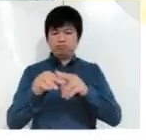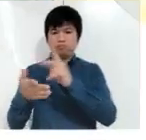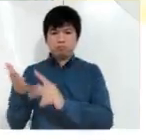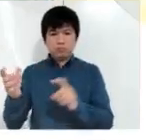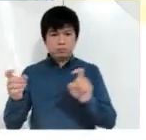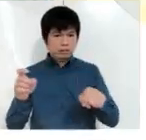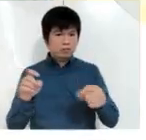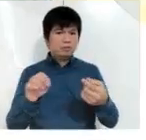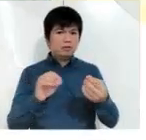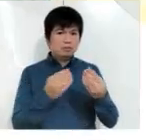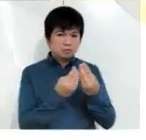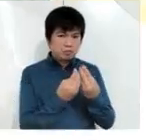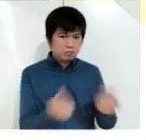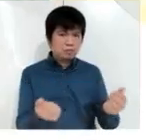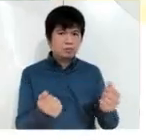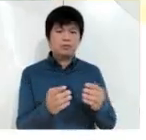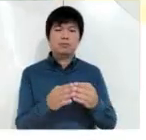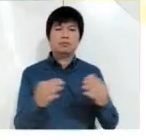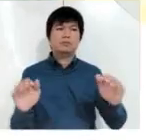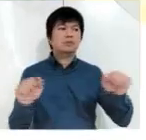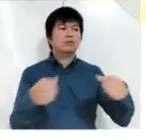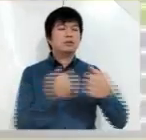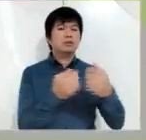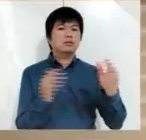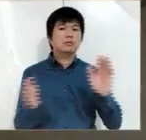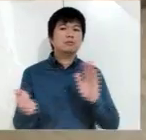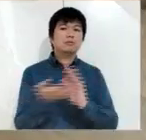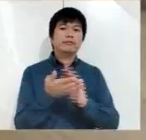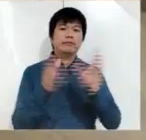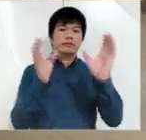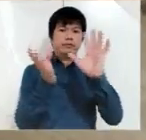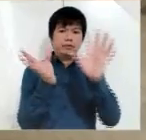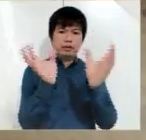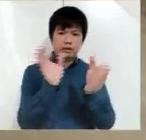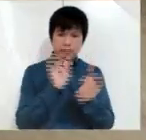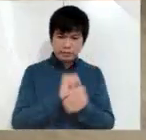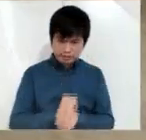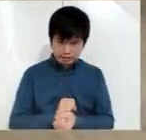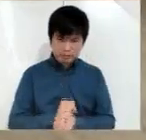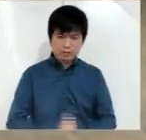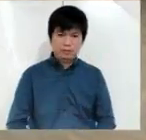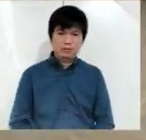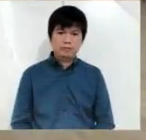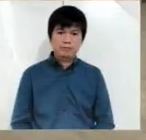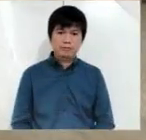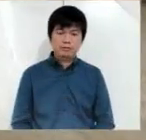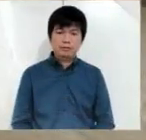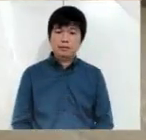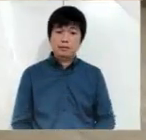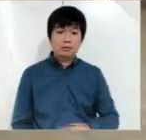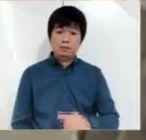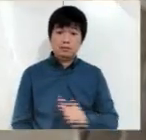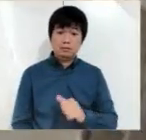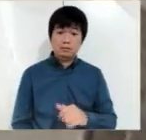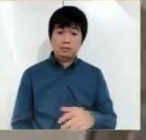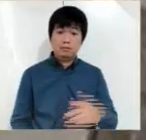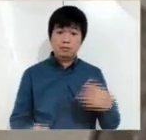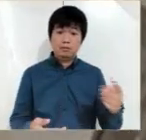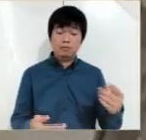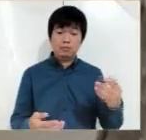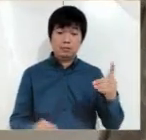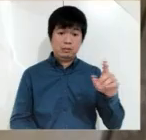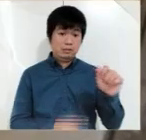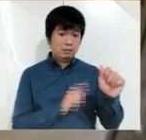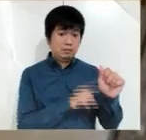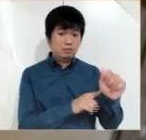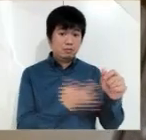ang malaking hamon at banta ng climate change. Hindi na bago kay Laurel ang sektor ng agrikultura lalo't pinamunuan